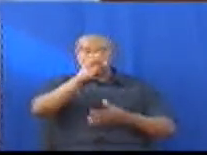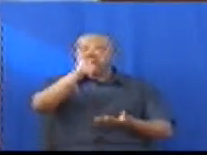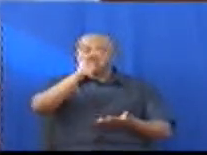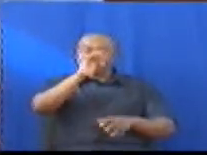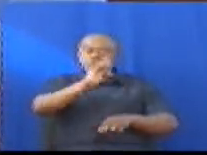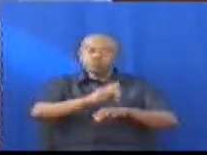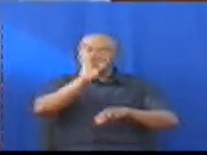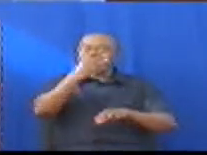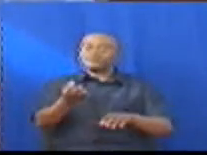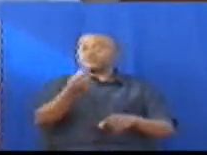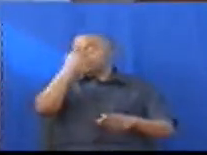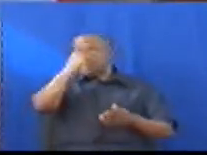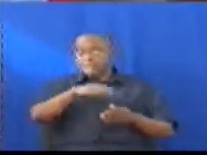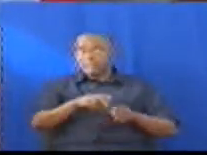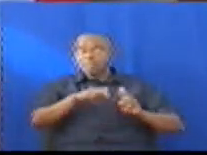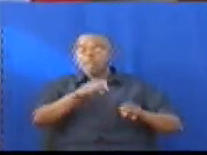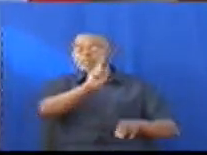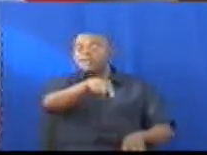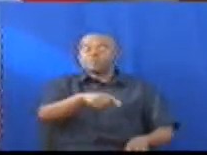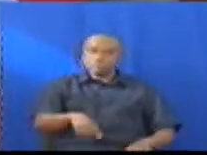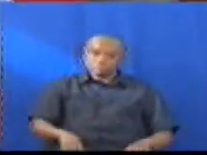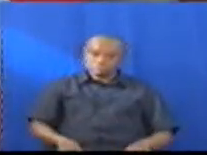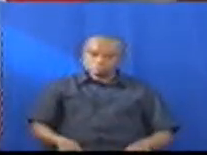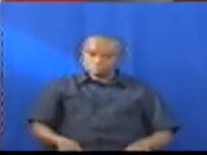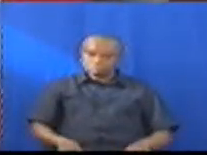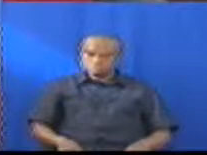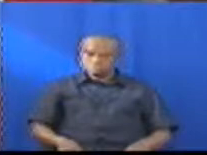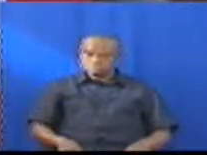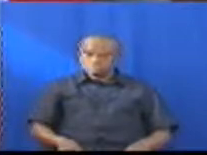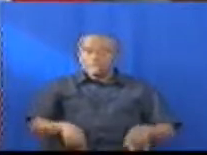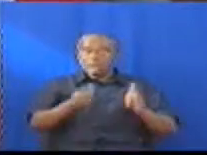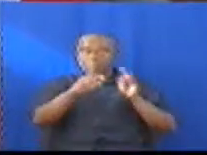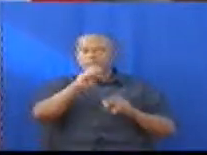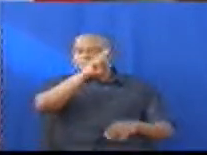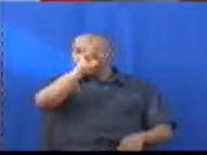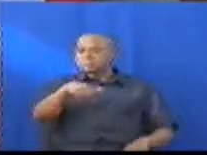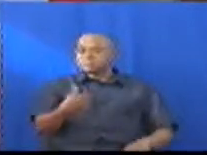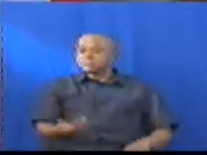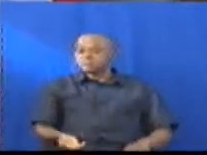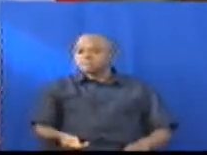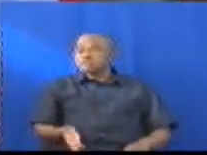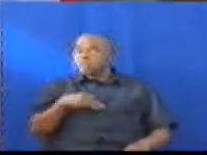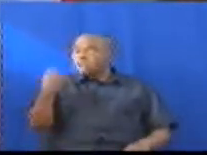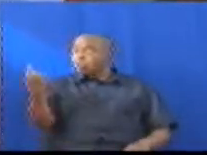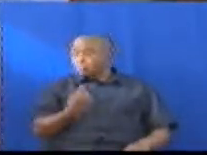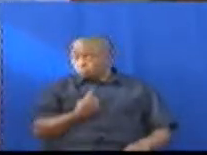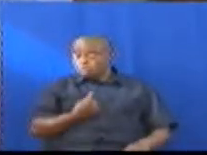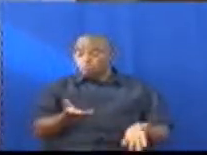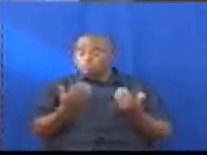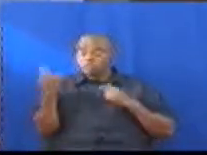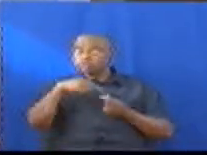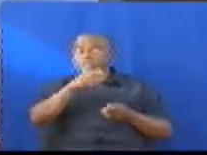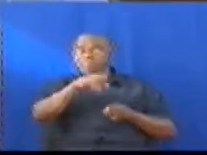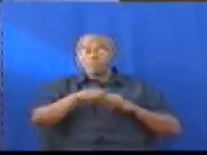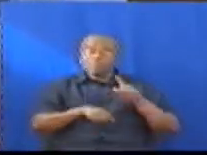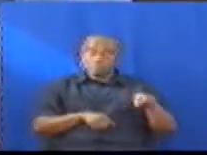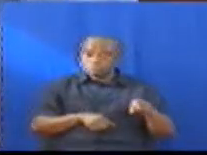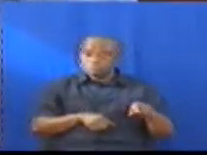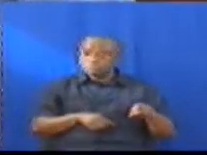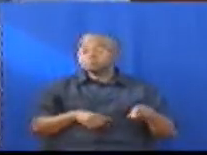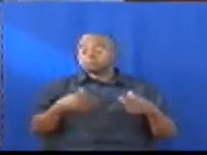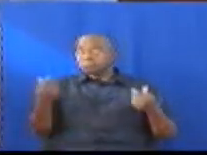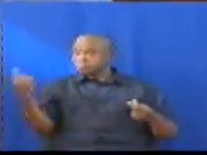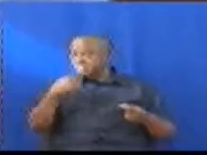ipo. Mahakama itamwambia unayo locus, yani unaweza kuja mahakamani, atasema ndio. Akishafika pale mahakama